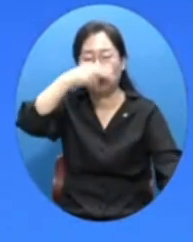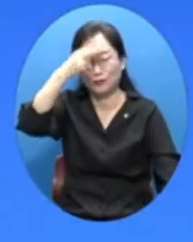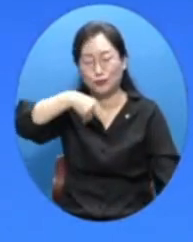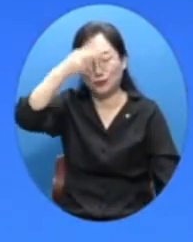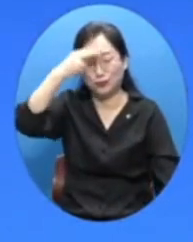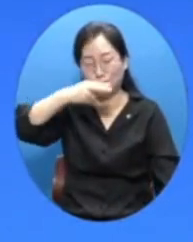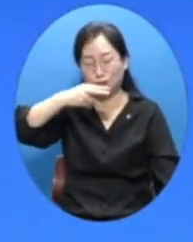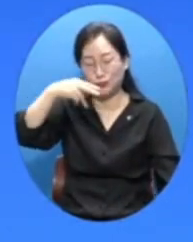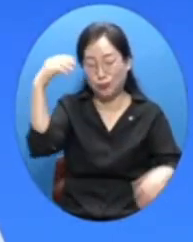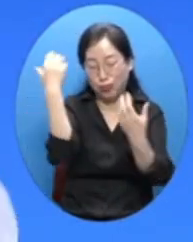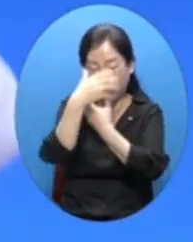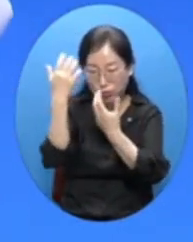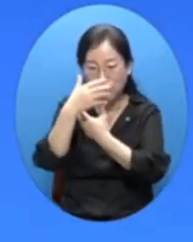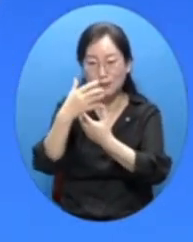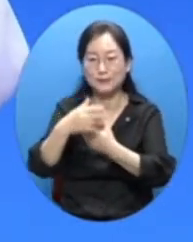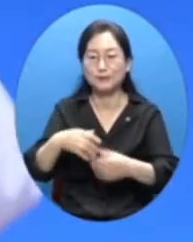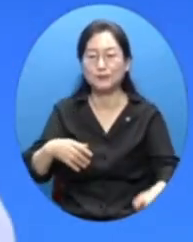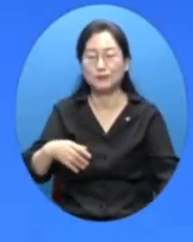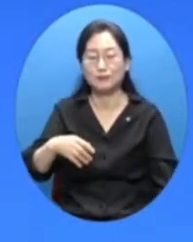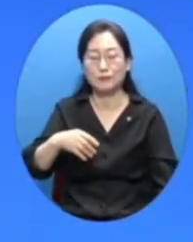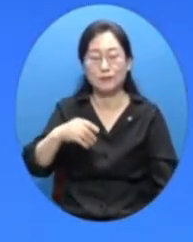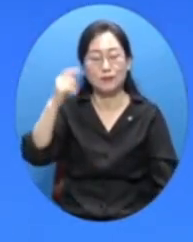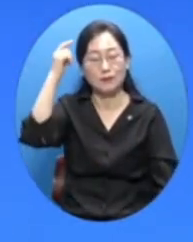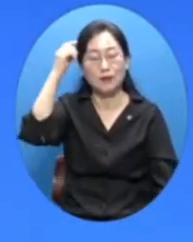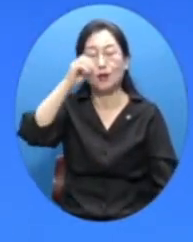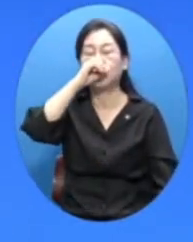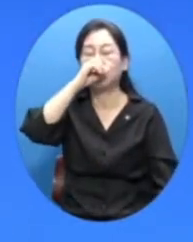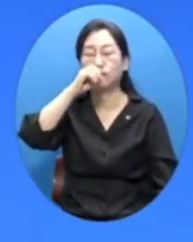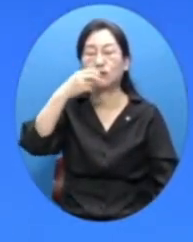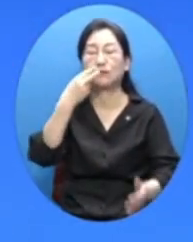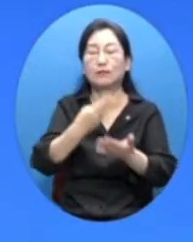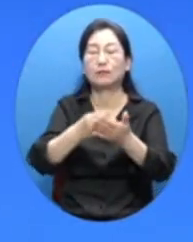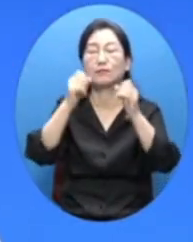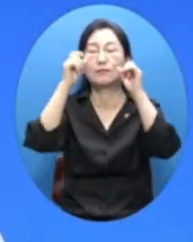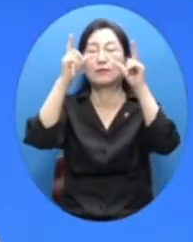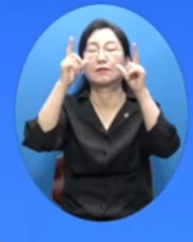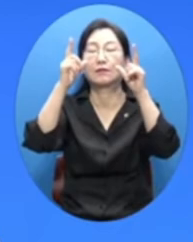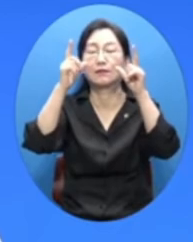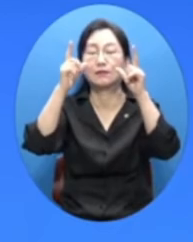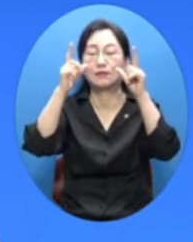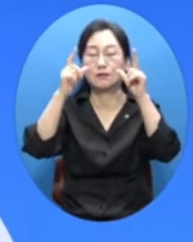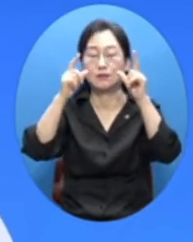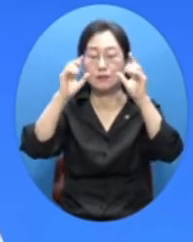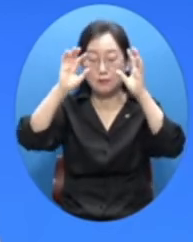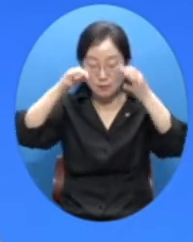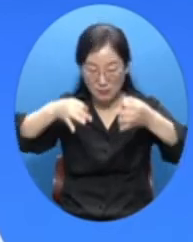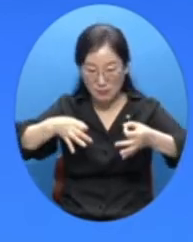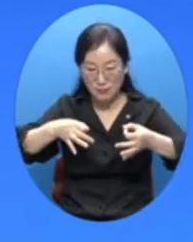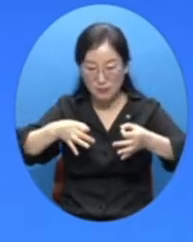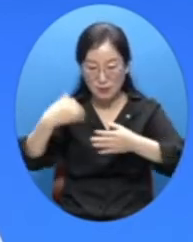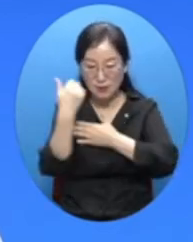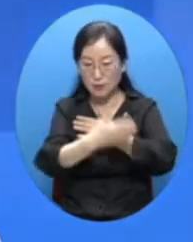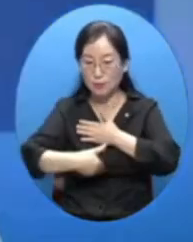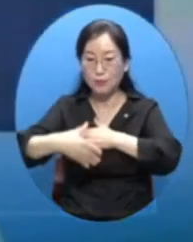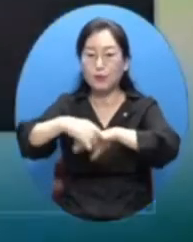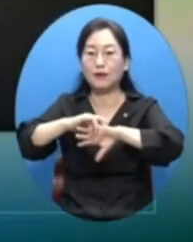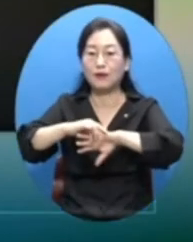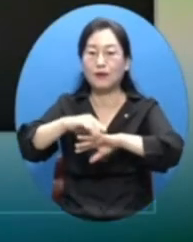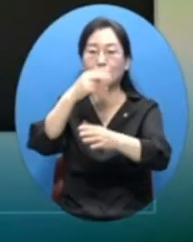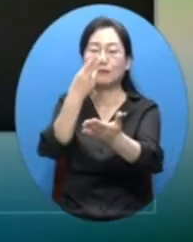엄청나게 마셨습니다. 그 다음에 필름이 끊겼어요. 깨보니까 눈을 떠보니까 자기가 전신마비로